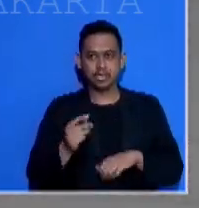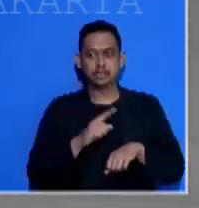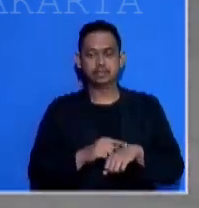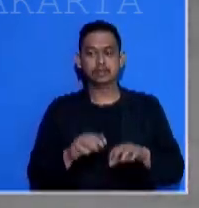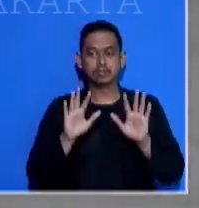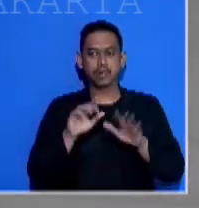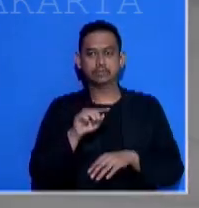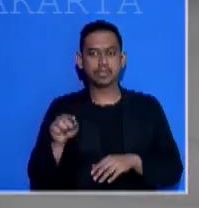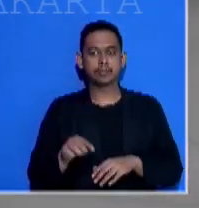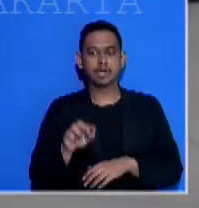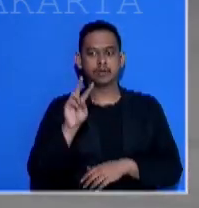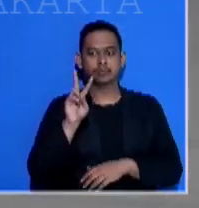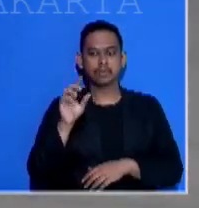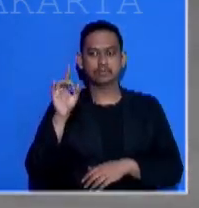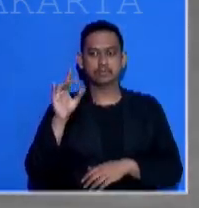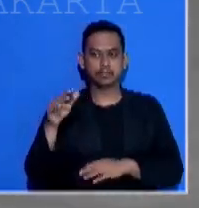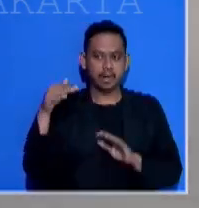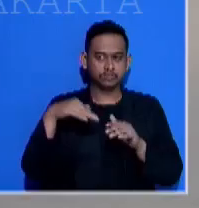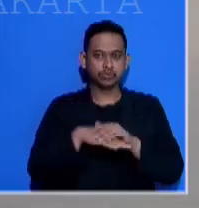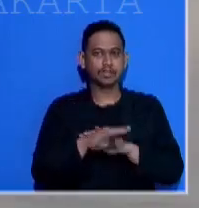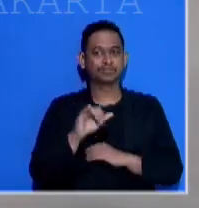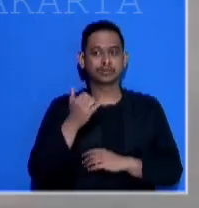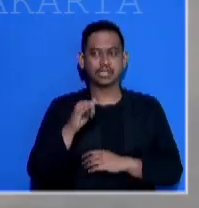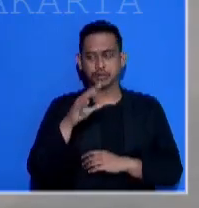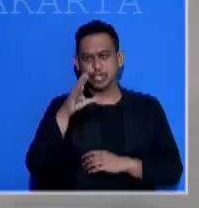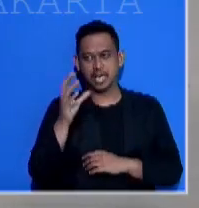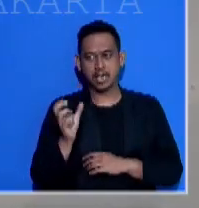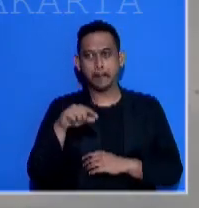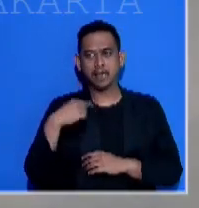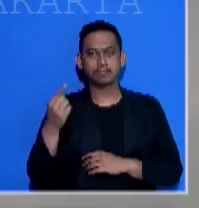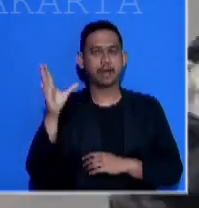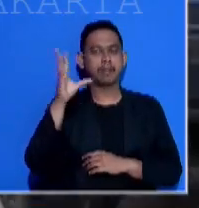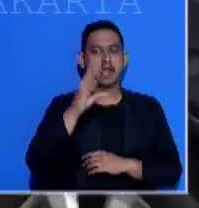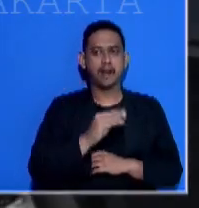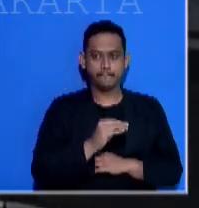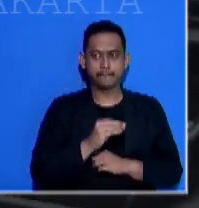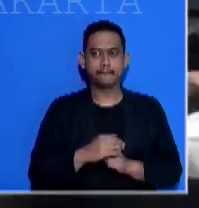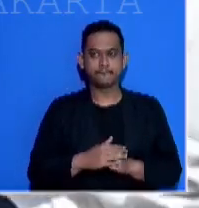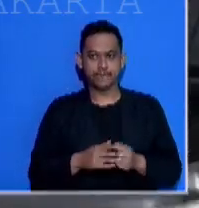hingga 14 untuk masuk ke DIY. Sementara sore hingga petang diberlakukan kontraflow